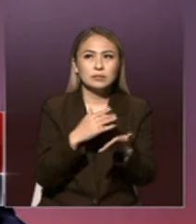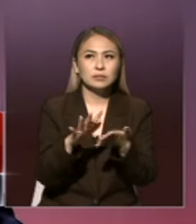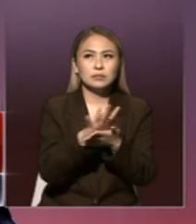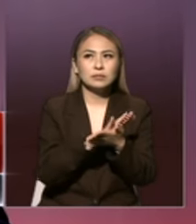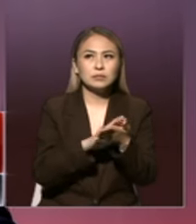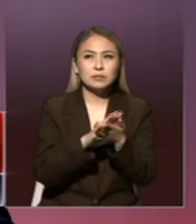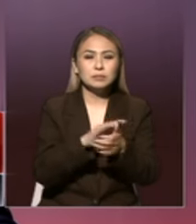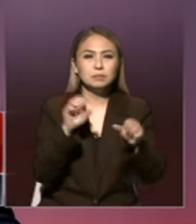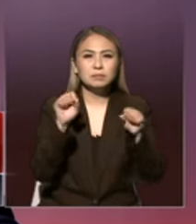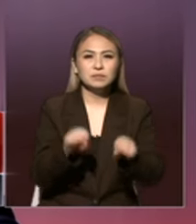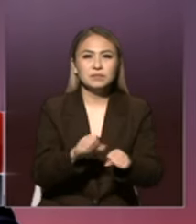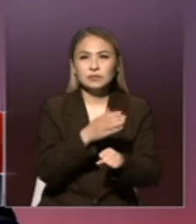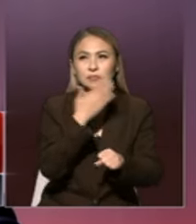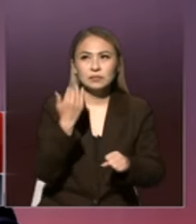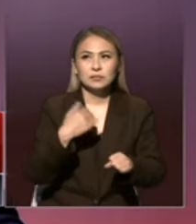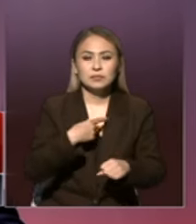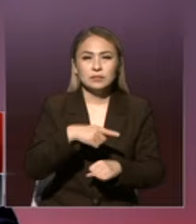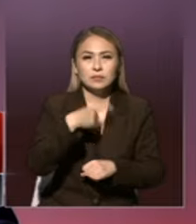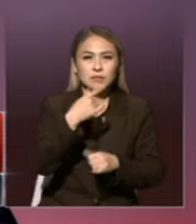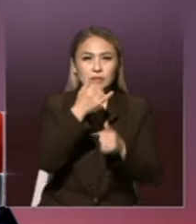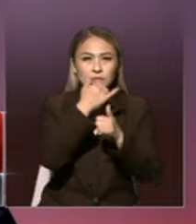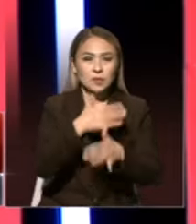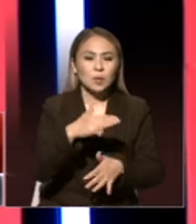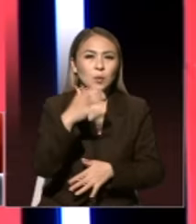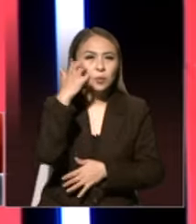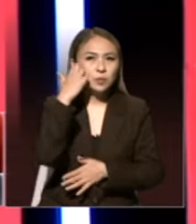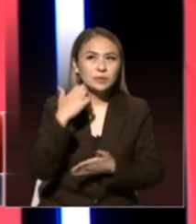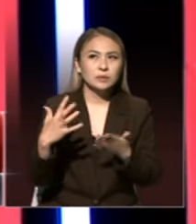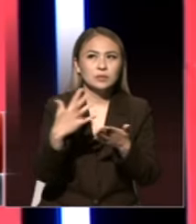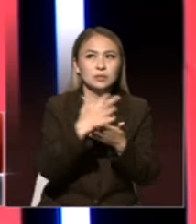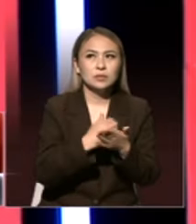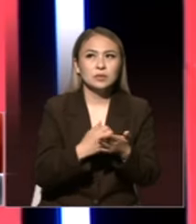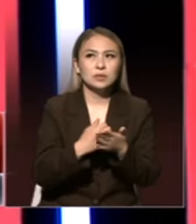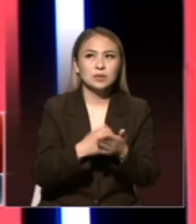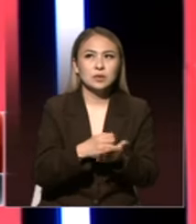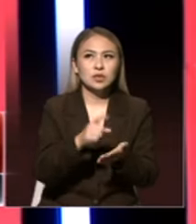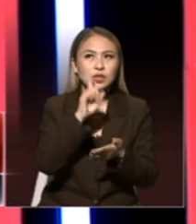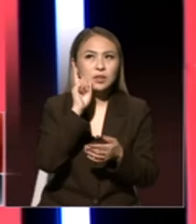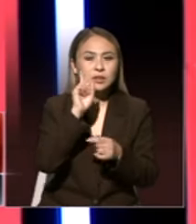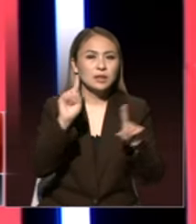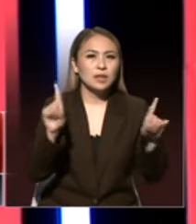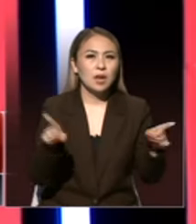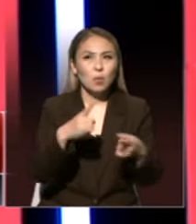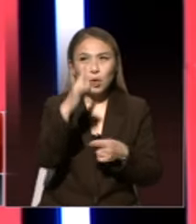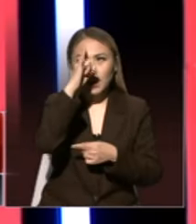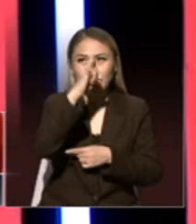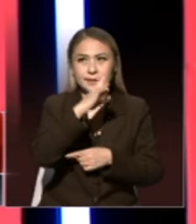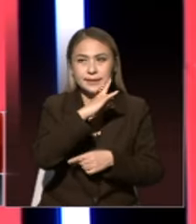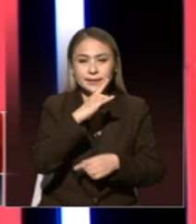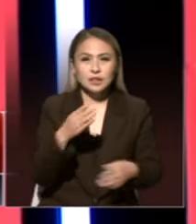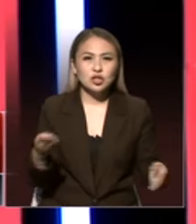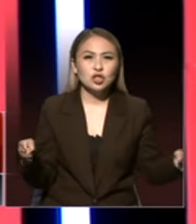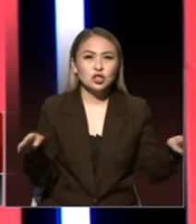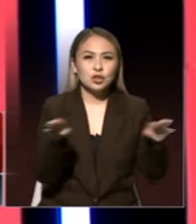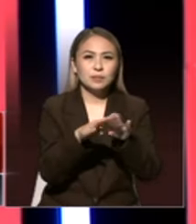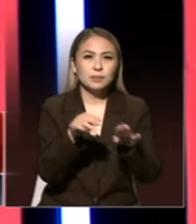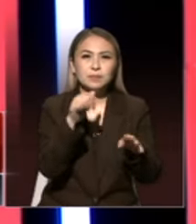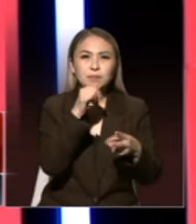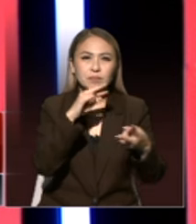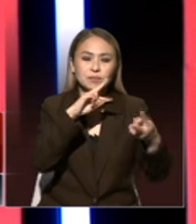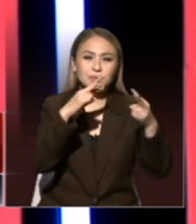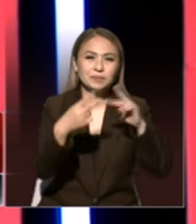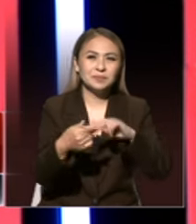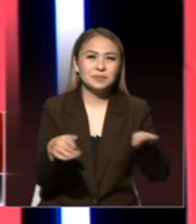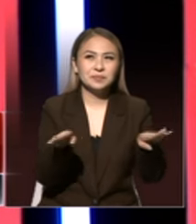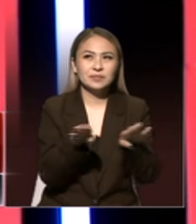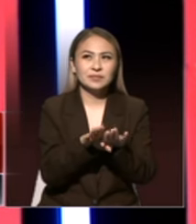Құқығымыз жоқ. Құқығымыз жоқ. Көрдіңіз ба? Бізде енді утилизациялық ағымға келетін болсақ, жасыл даму деген Қазақстанда жабық даму деп атын аударуға келетін шығар. Енді